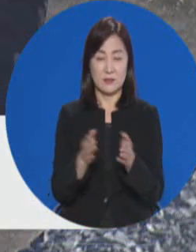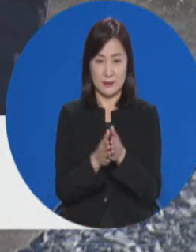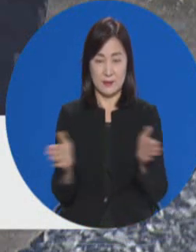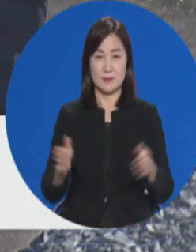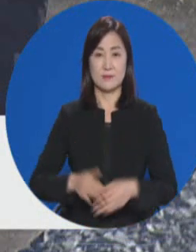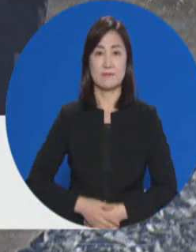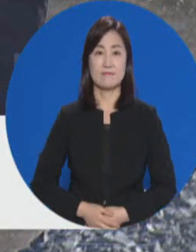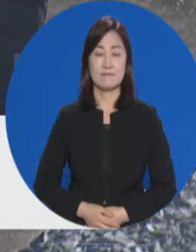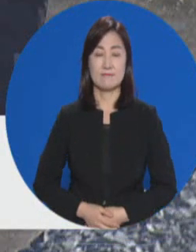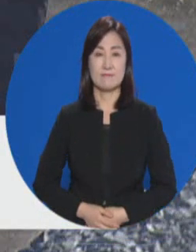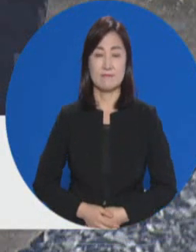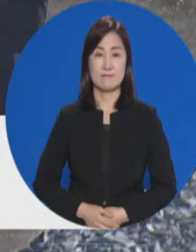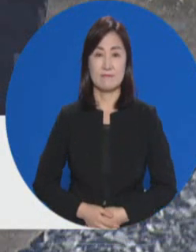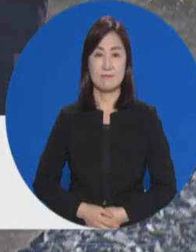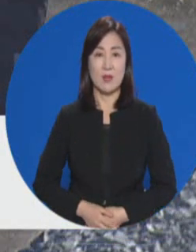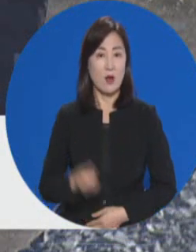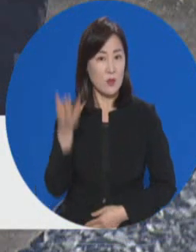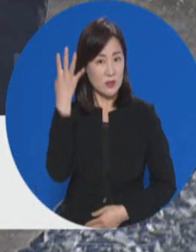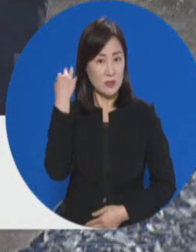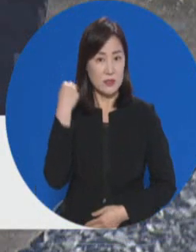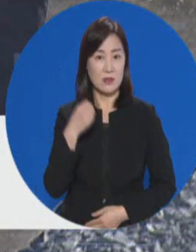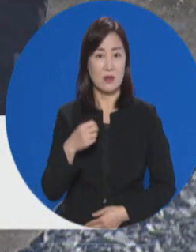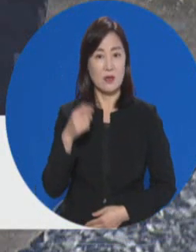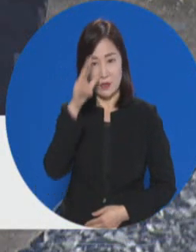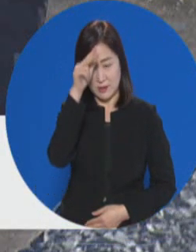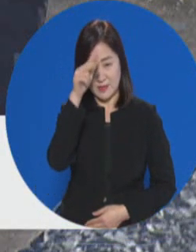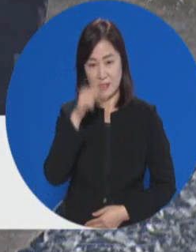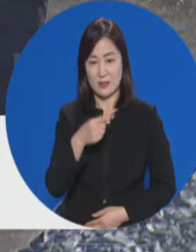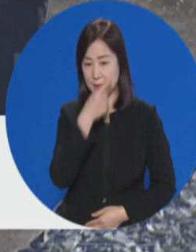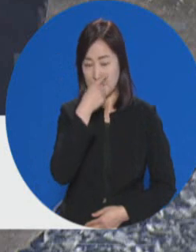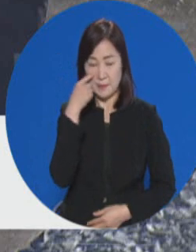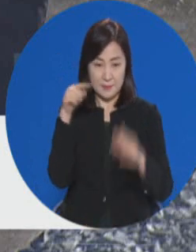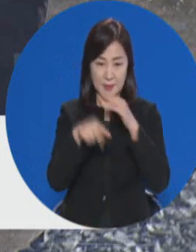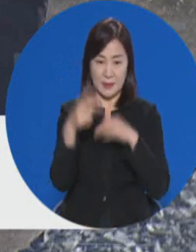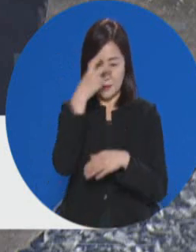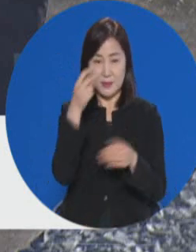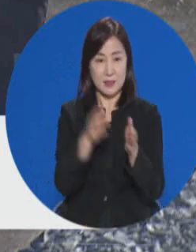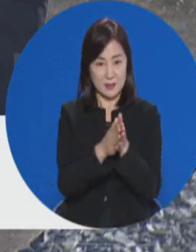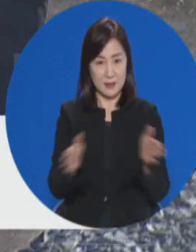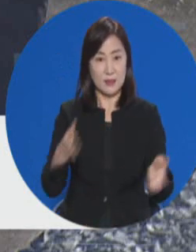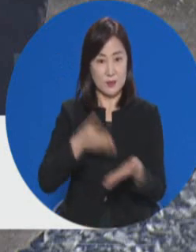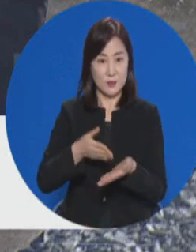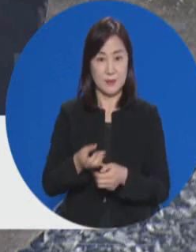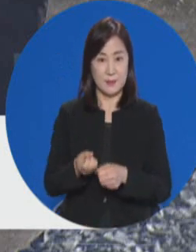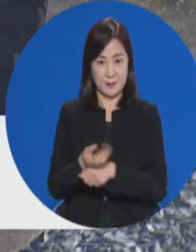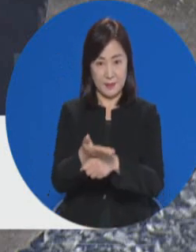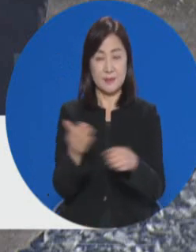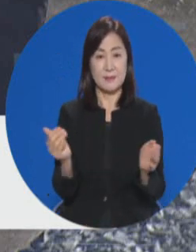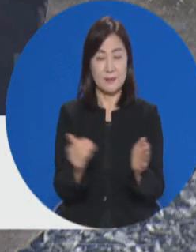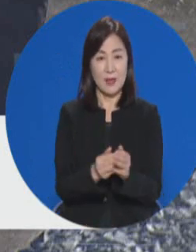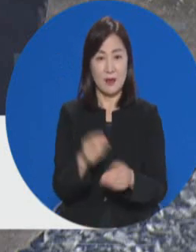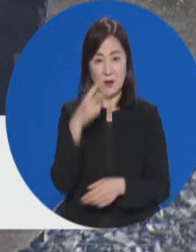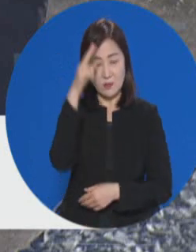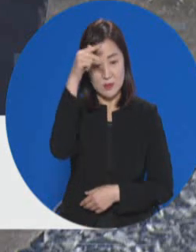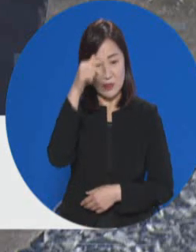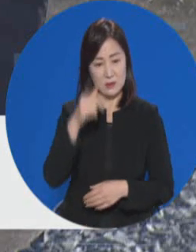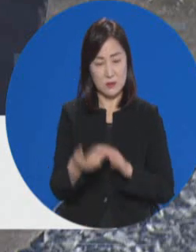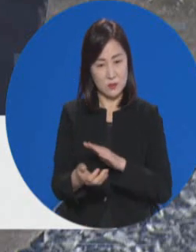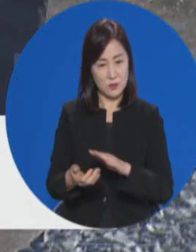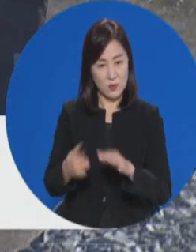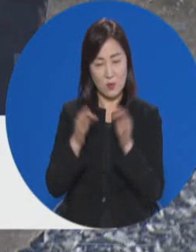시작하겠습니다. 며칠 전 검찰이 현장 실사에 나섰다는 소식 전해드렸는데요. 검찰이 그동안의 불기소